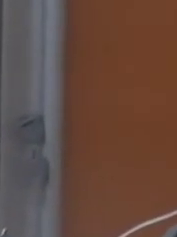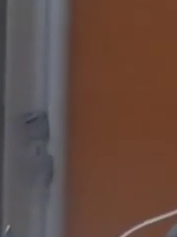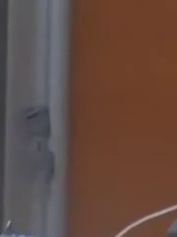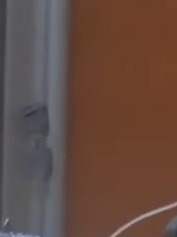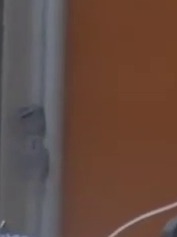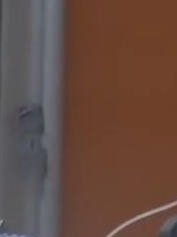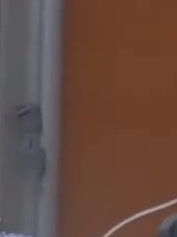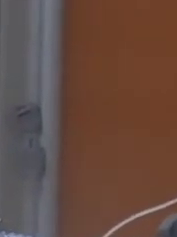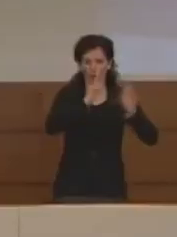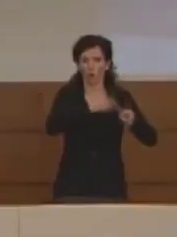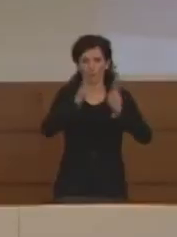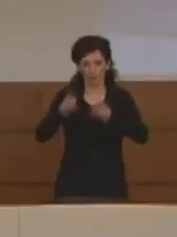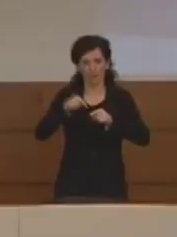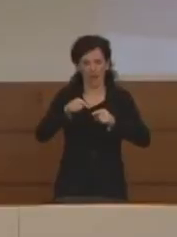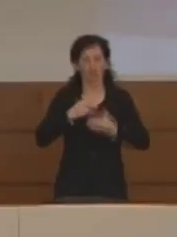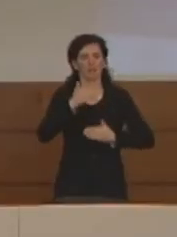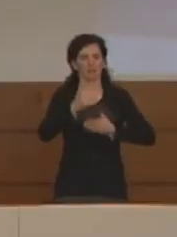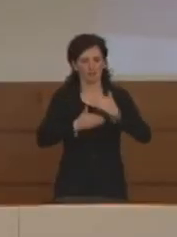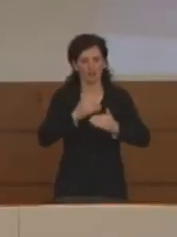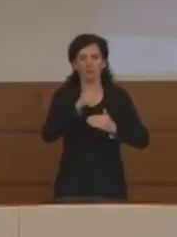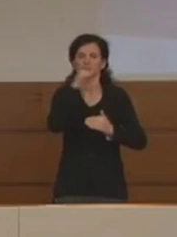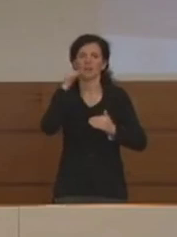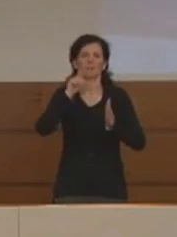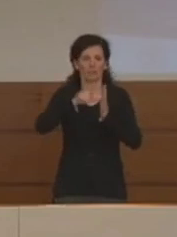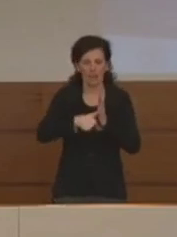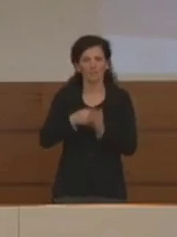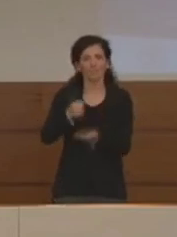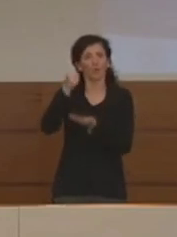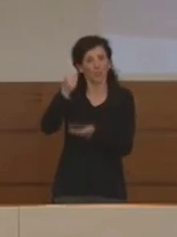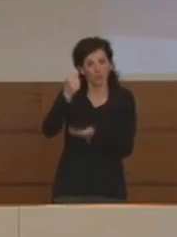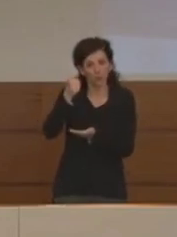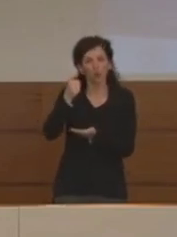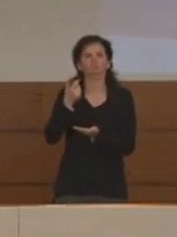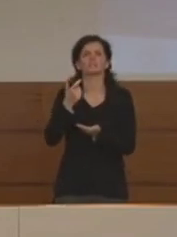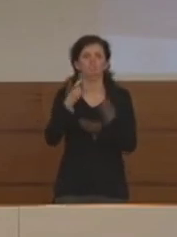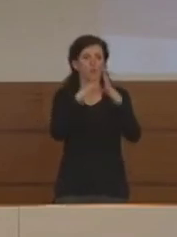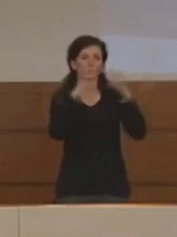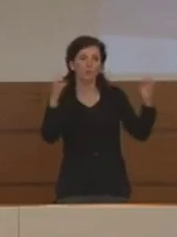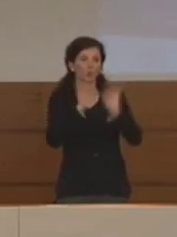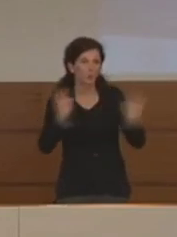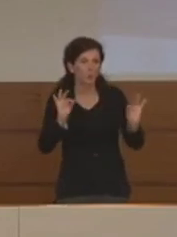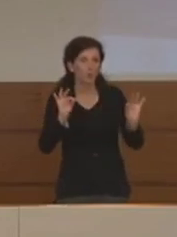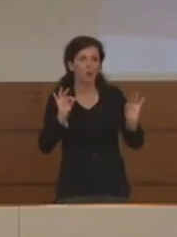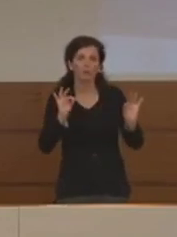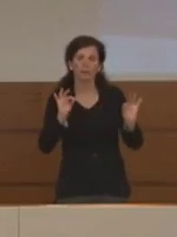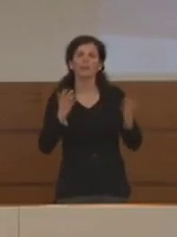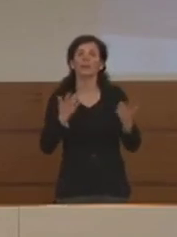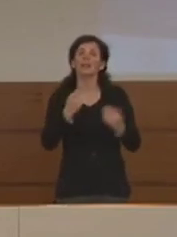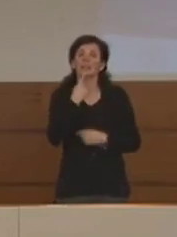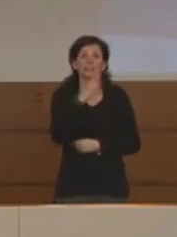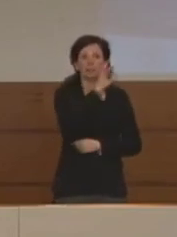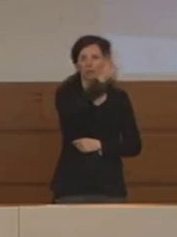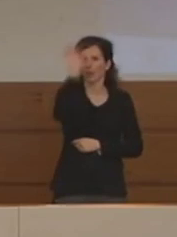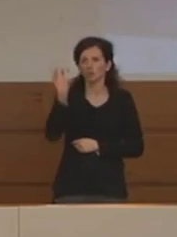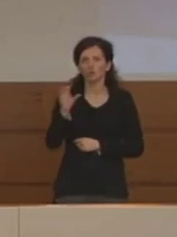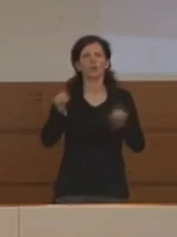piedi richiedono tempo, richiedono risorse, richiedono strutture che sono quelle che stanno arrivando, che soprattutto nelle regioni più colpite, penso